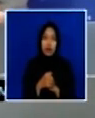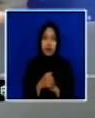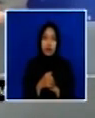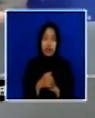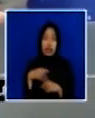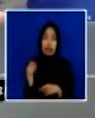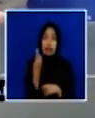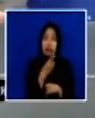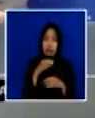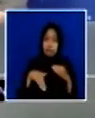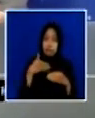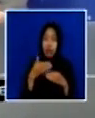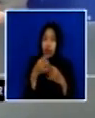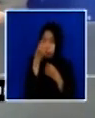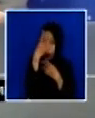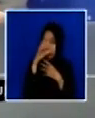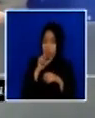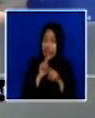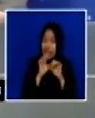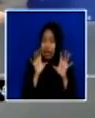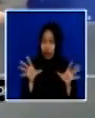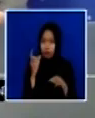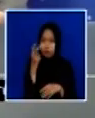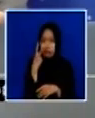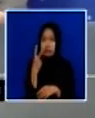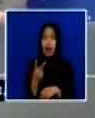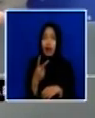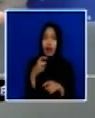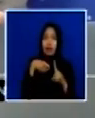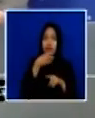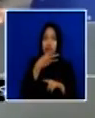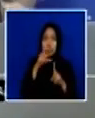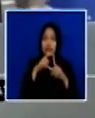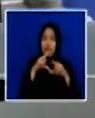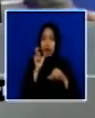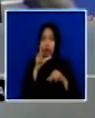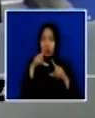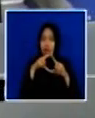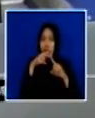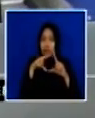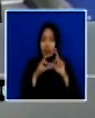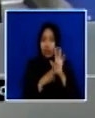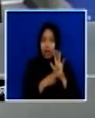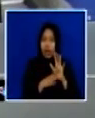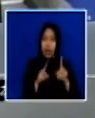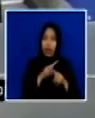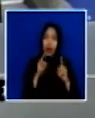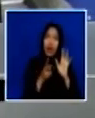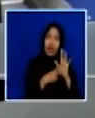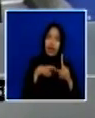Ayo kita beralih ke informasi lainnya saudara untuk menjaga kedaulatan negara serta menjaga keutuhan wilayah NKRI